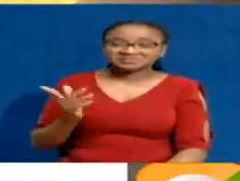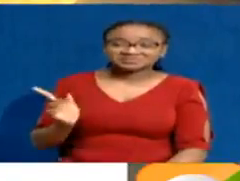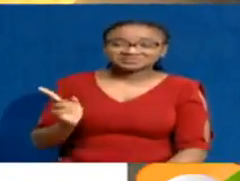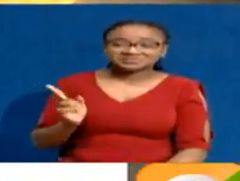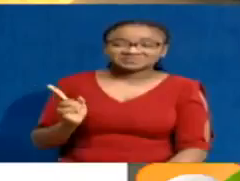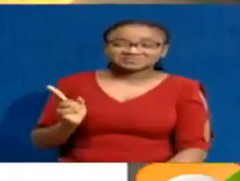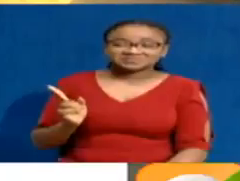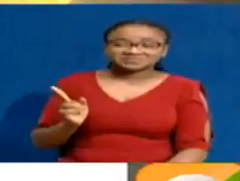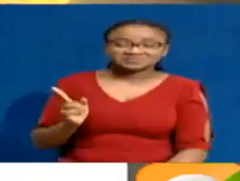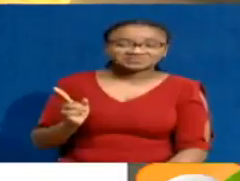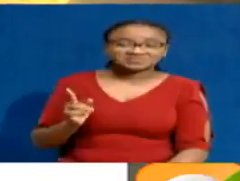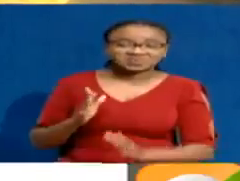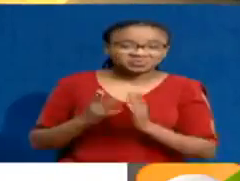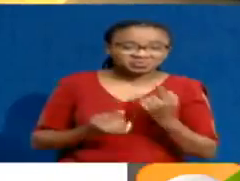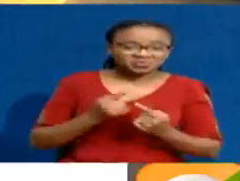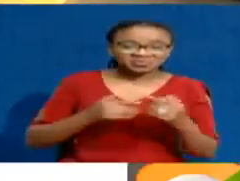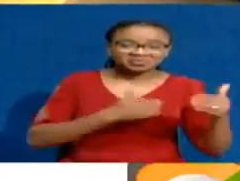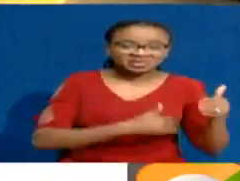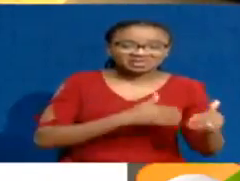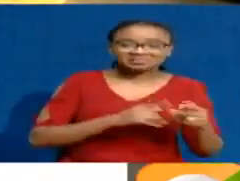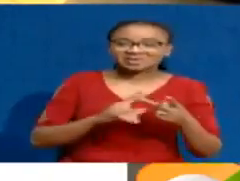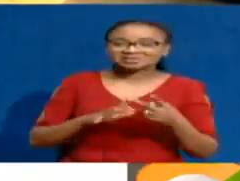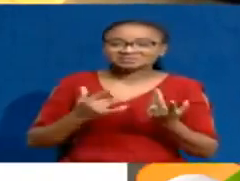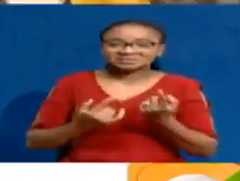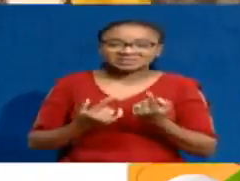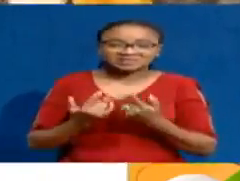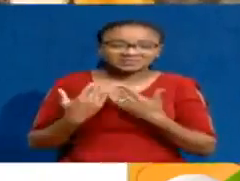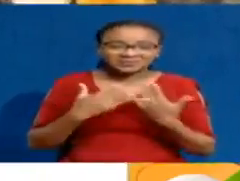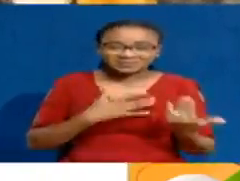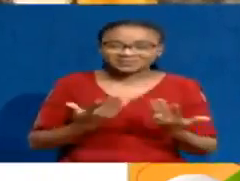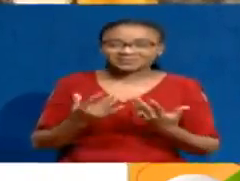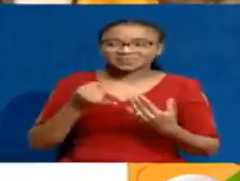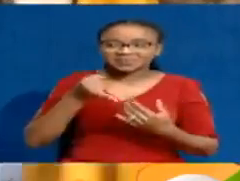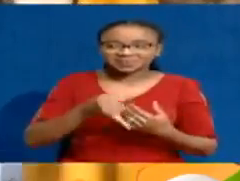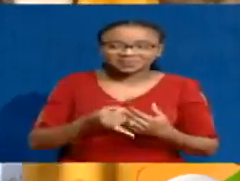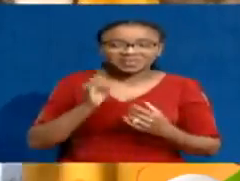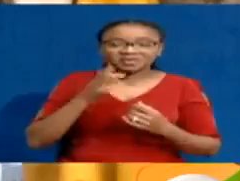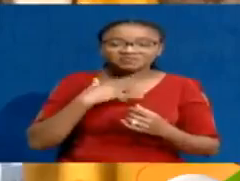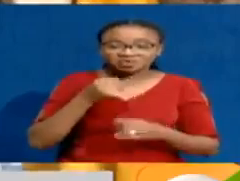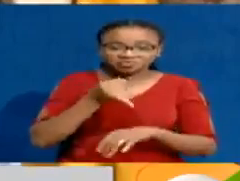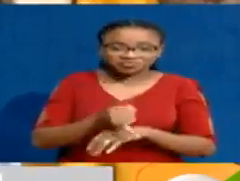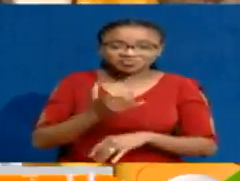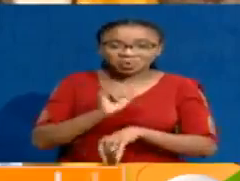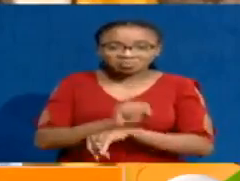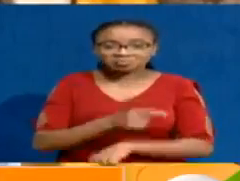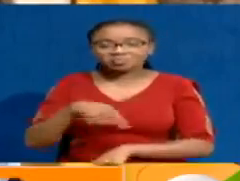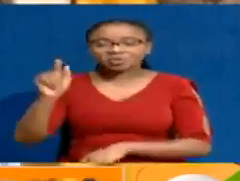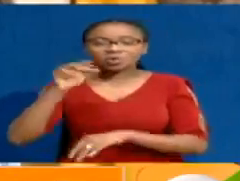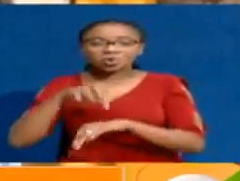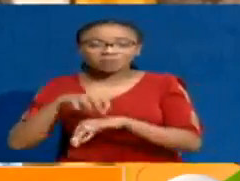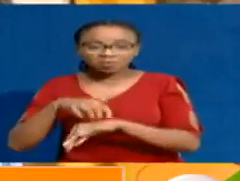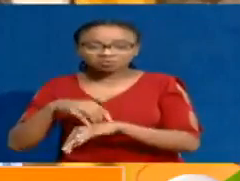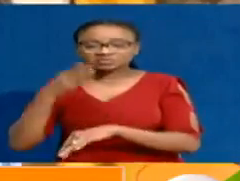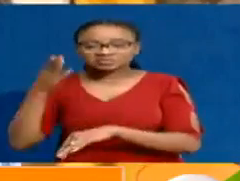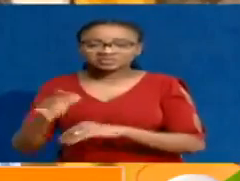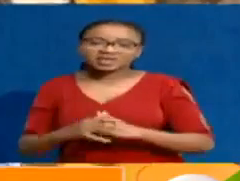hata kuenda haja kwa majirani au katika misikiti iliyoko karibu. Na kwenda haja tunatoka hapa tunaenda msikitini